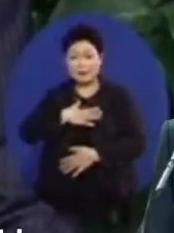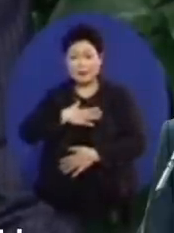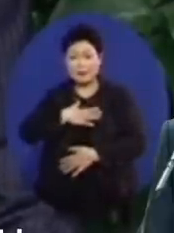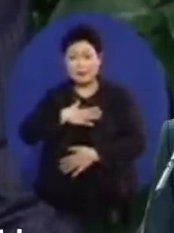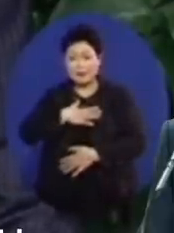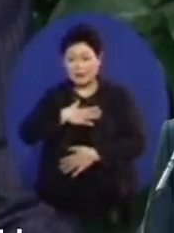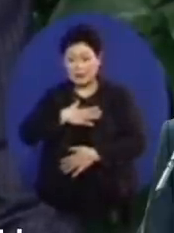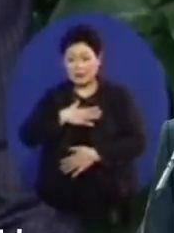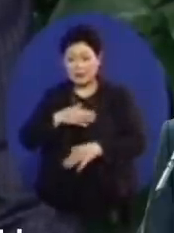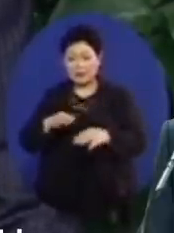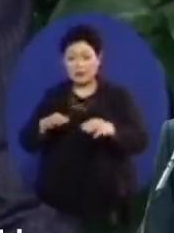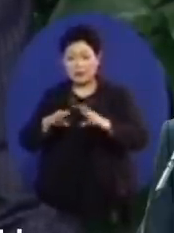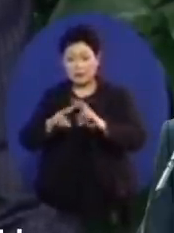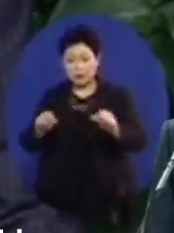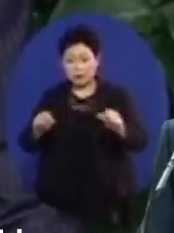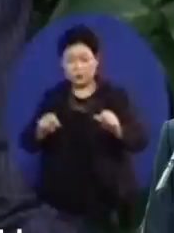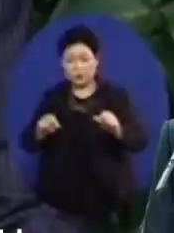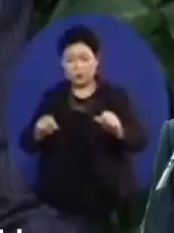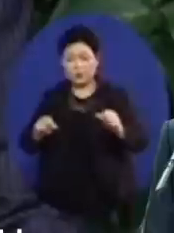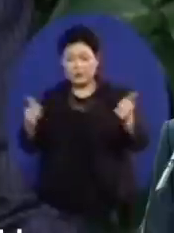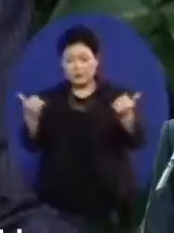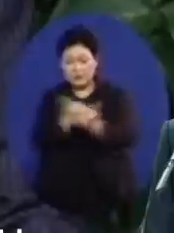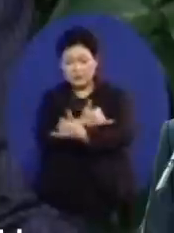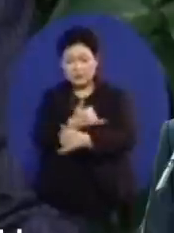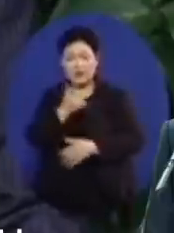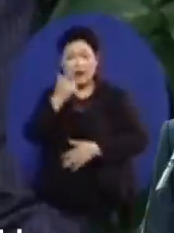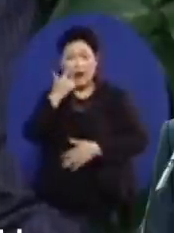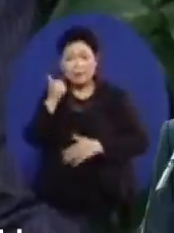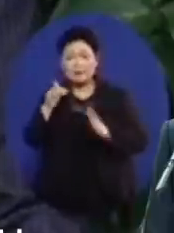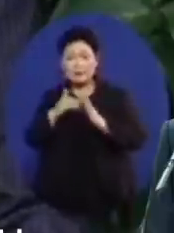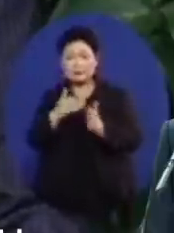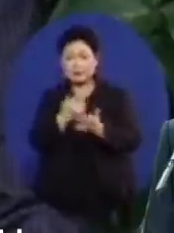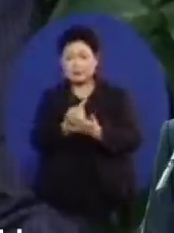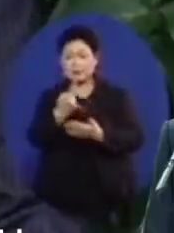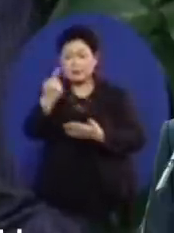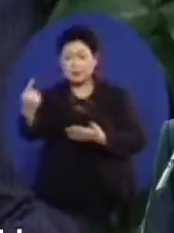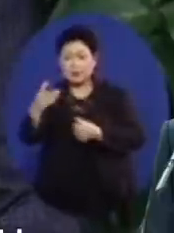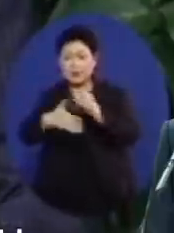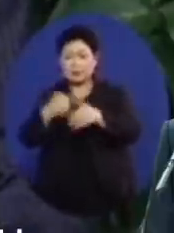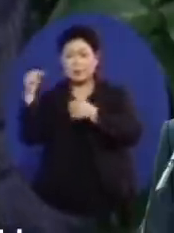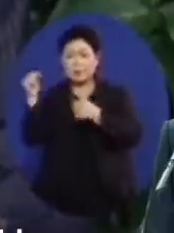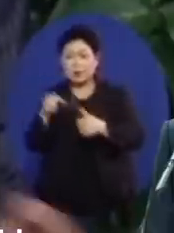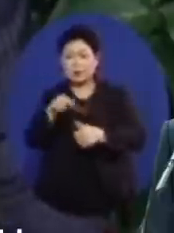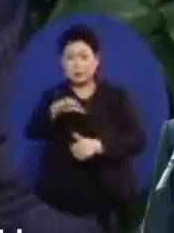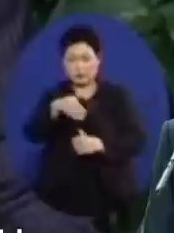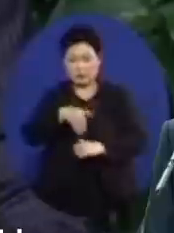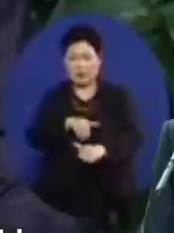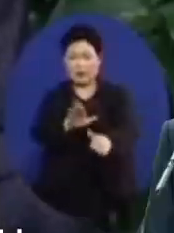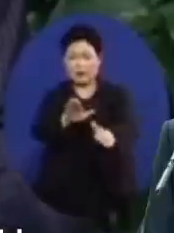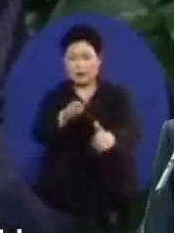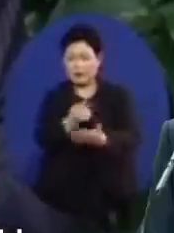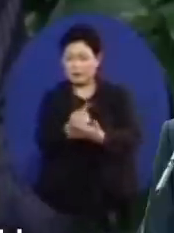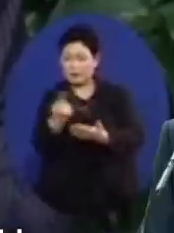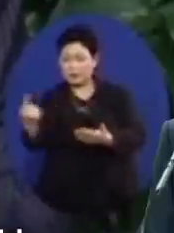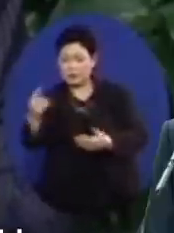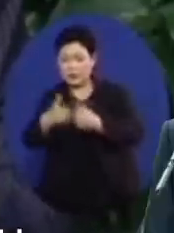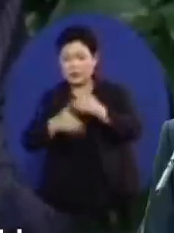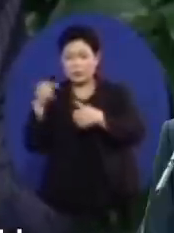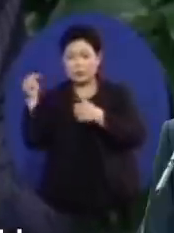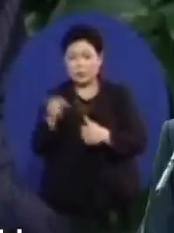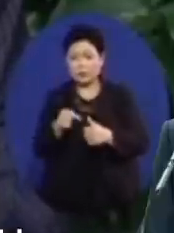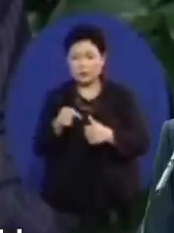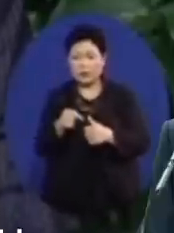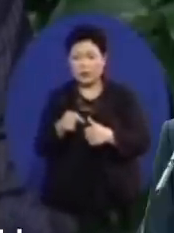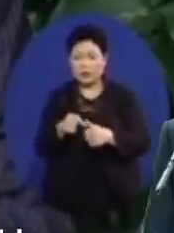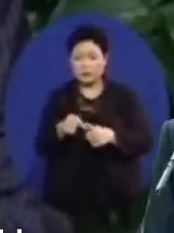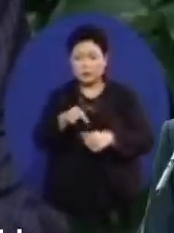전토, 친척, 아비 집을 떠나 내가 내게 지시할 땅으로 가라. 떠나고 하나님이 지시할 땅으로